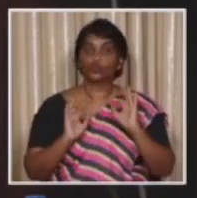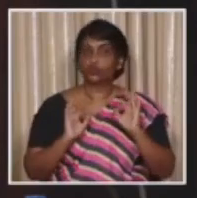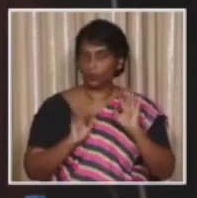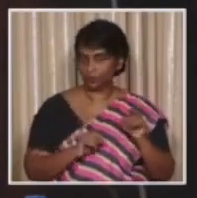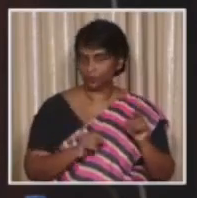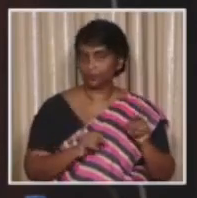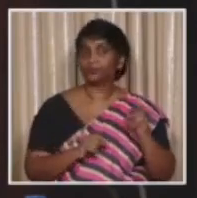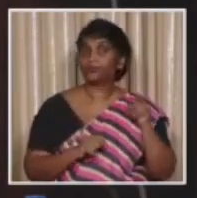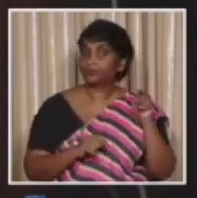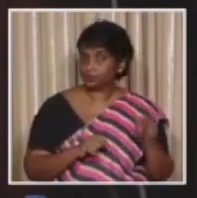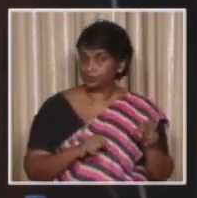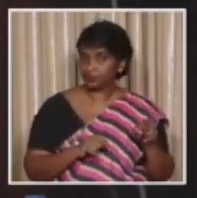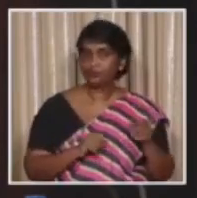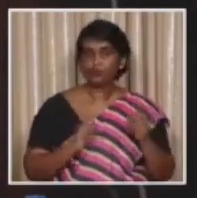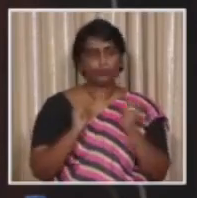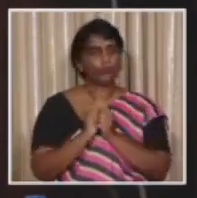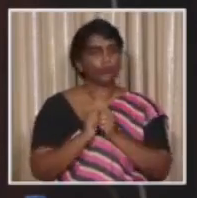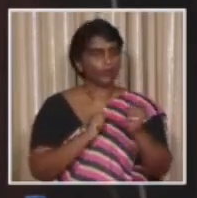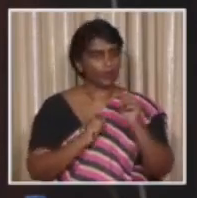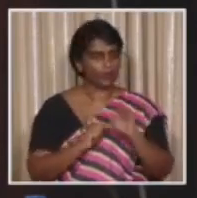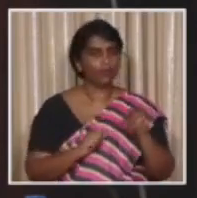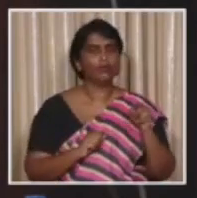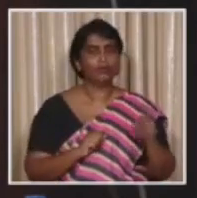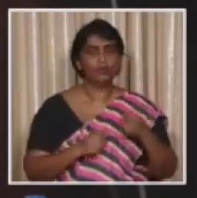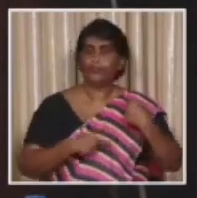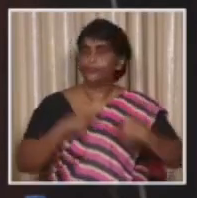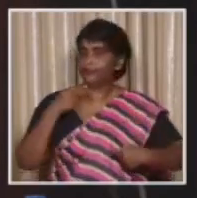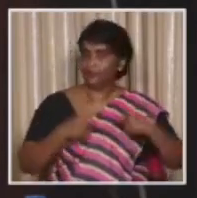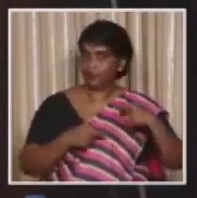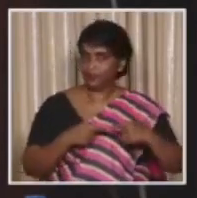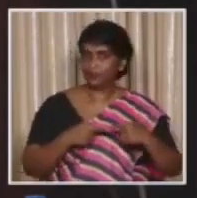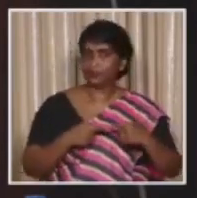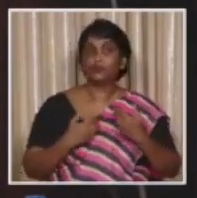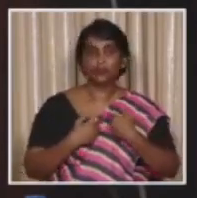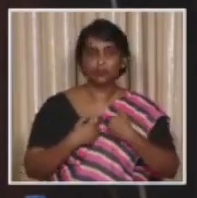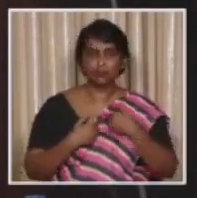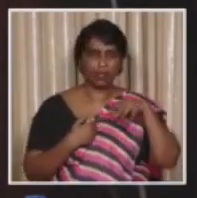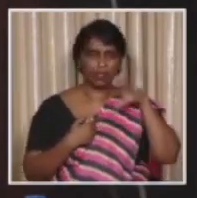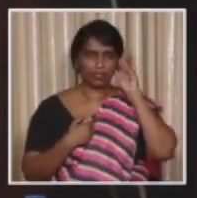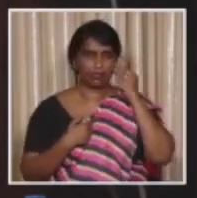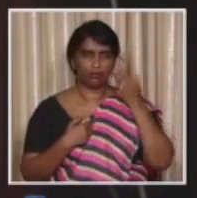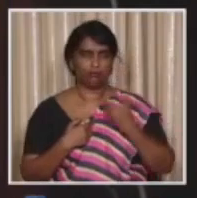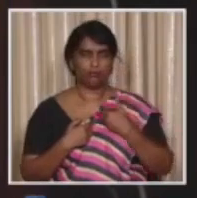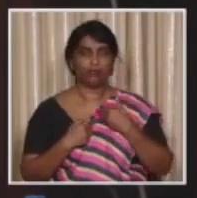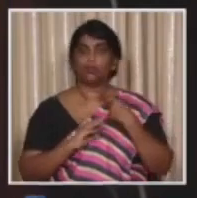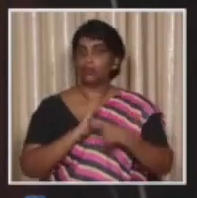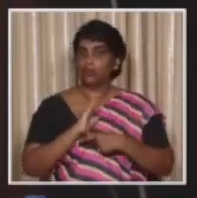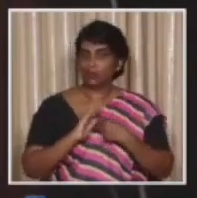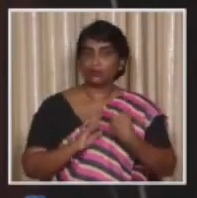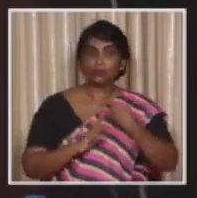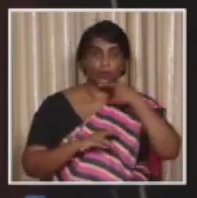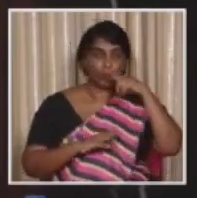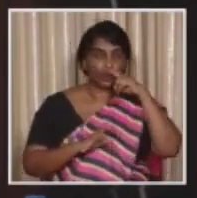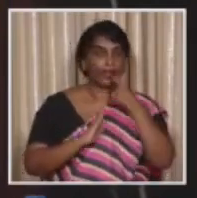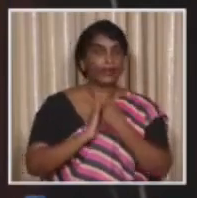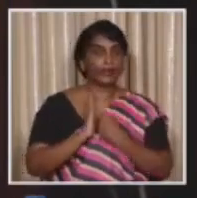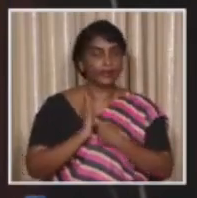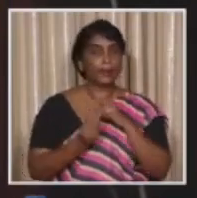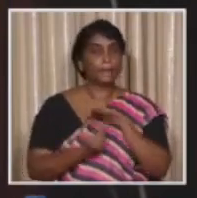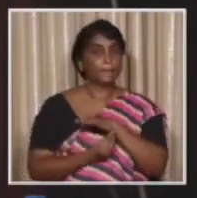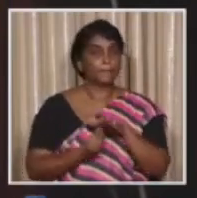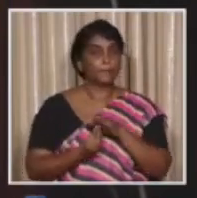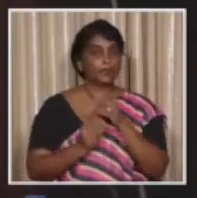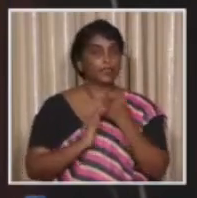ඕන. දැන් මේ කටයුත්ත තුළ මේ විවාදය තුළ මට තේරෙන දේ තමයි අපේ රටේ සාගර නීතිය පරිසර